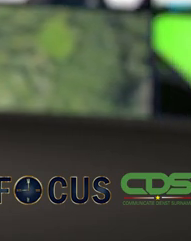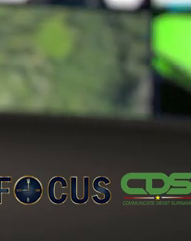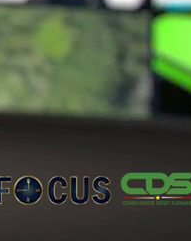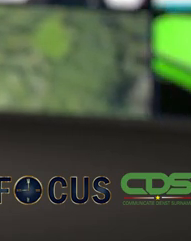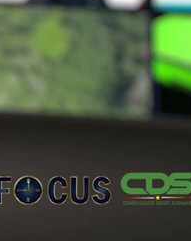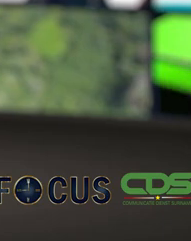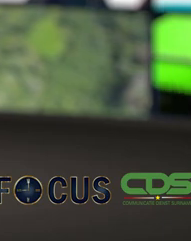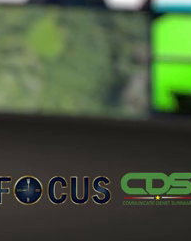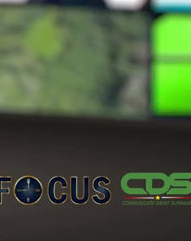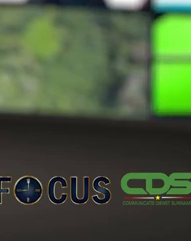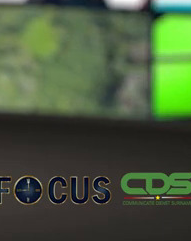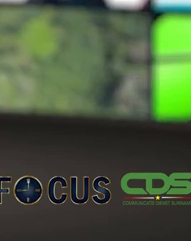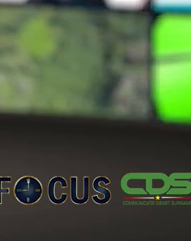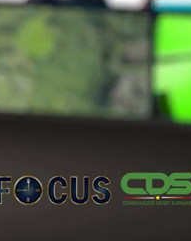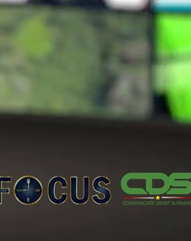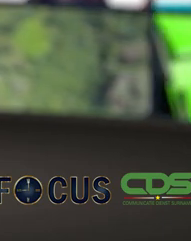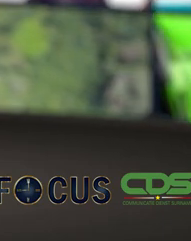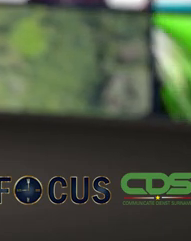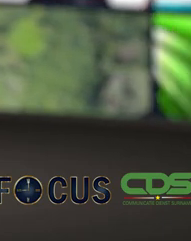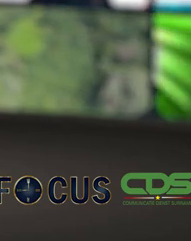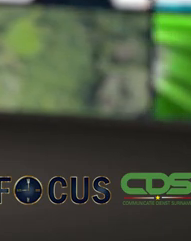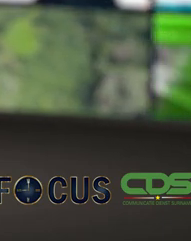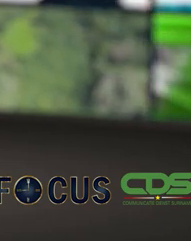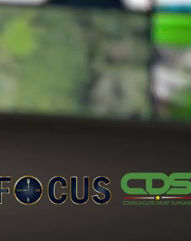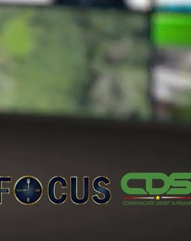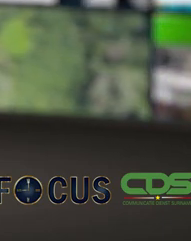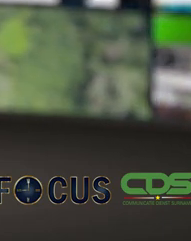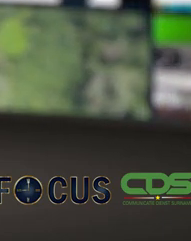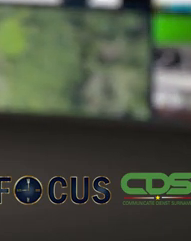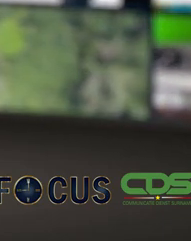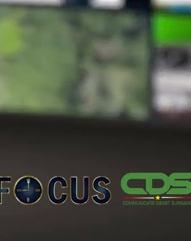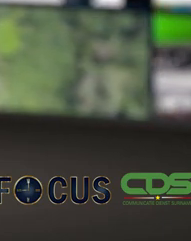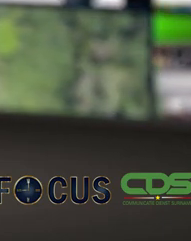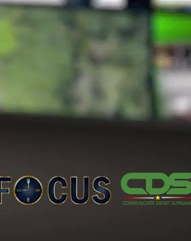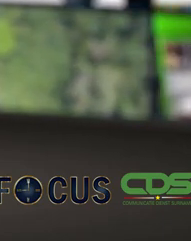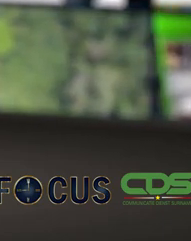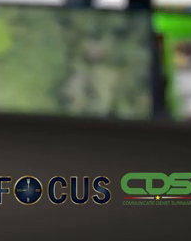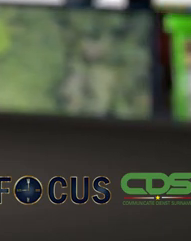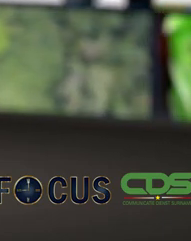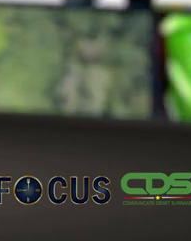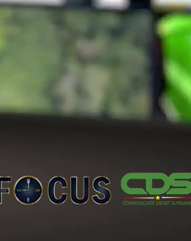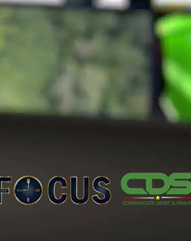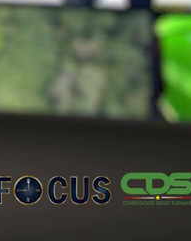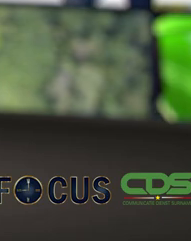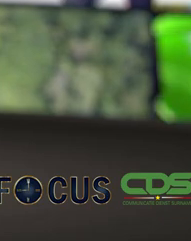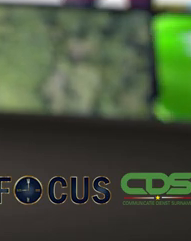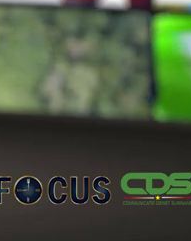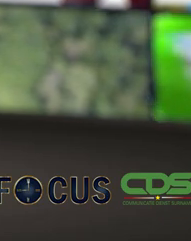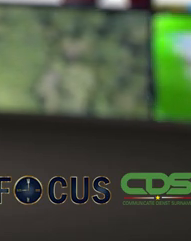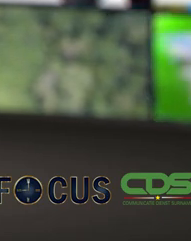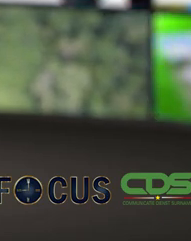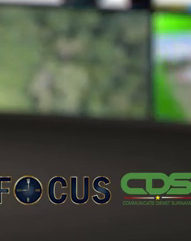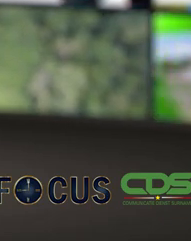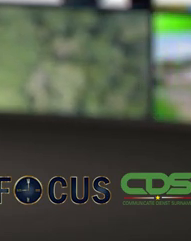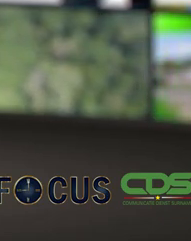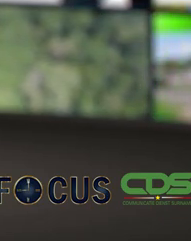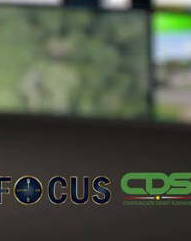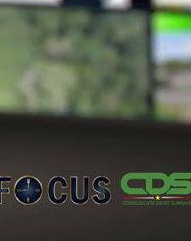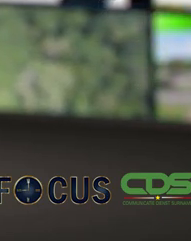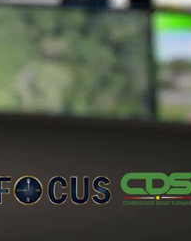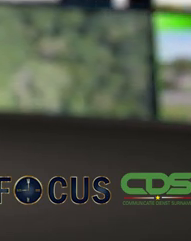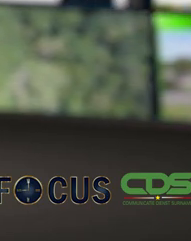1 november aanstaande weer oppakken. Met de schoolvervoerders zijn er afspraken voor een ondersteuning van 60% op het huidig